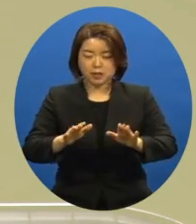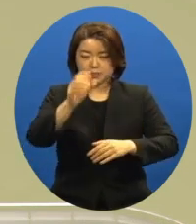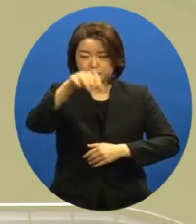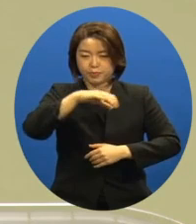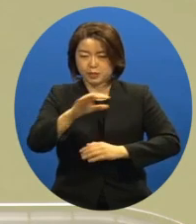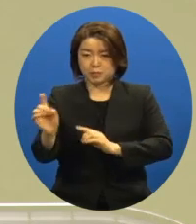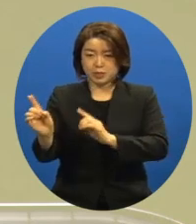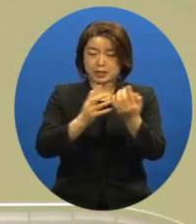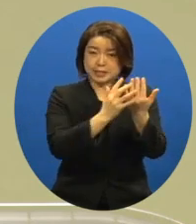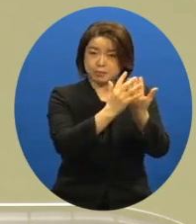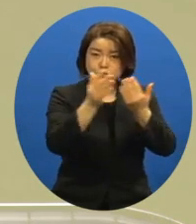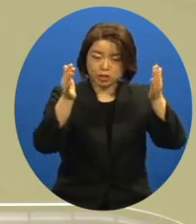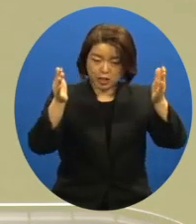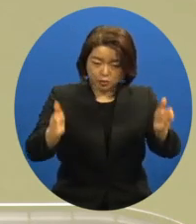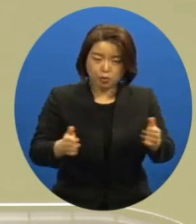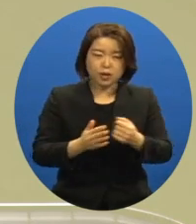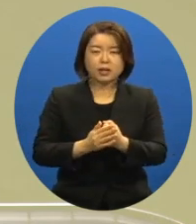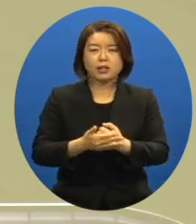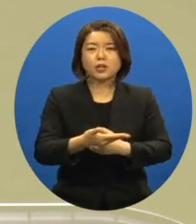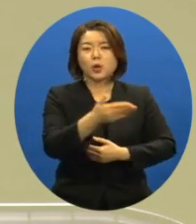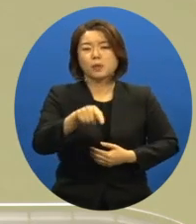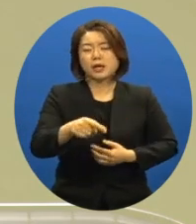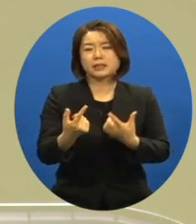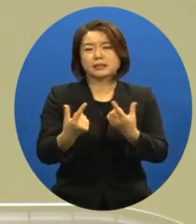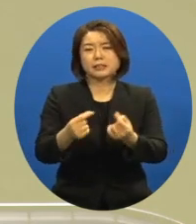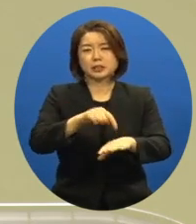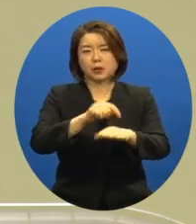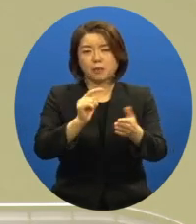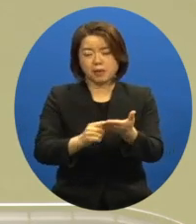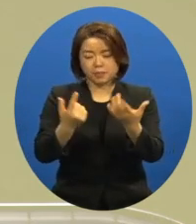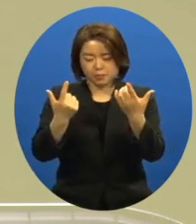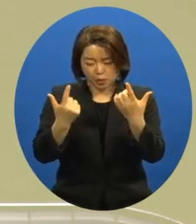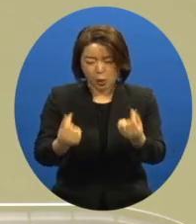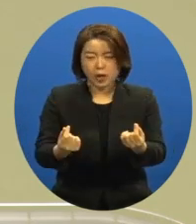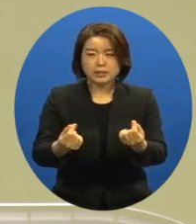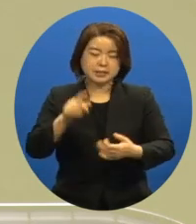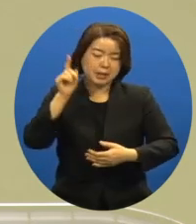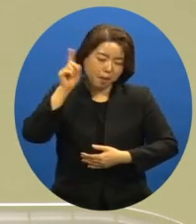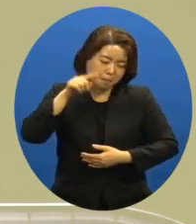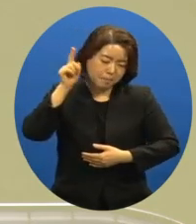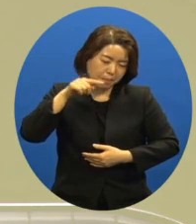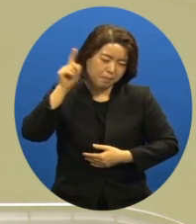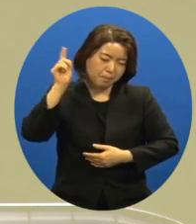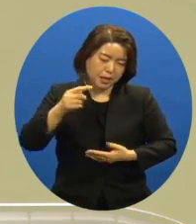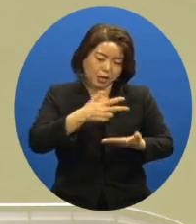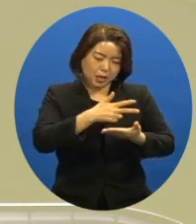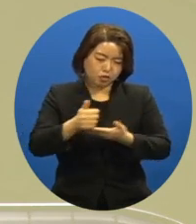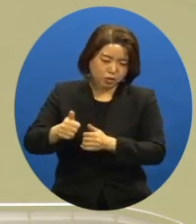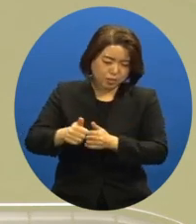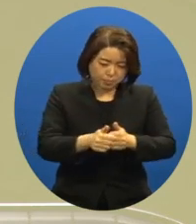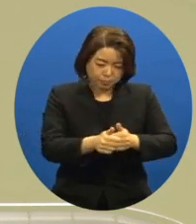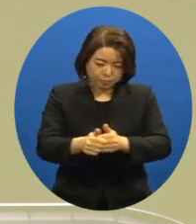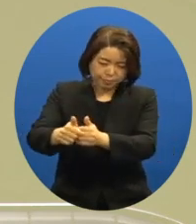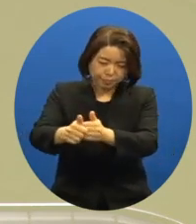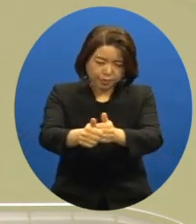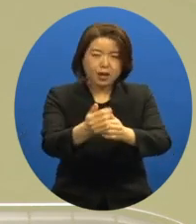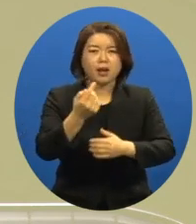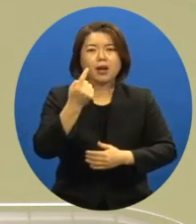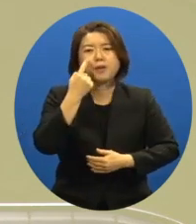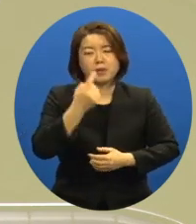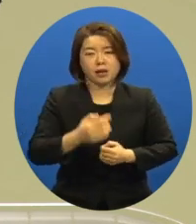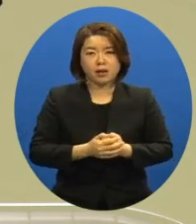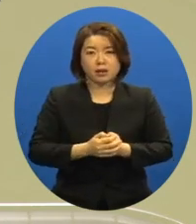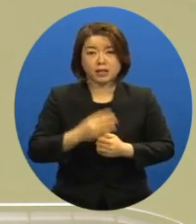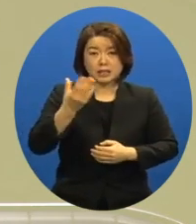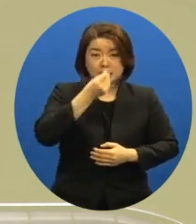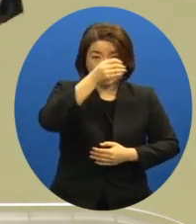동안 여러분도 그런 마음으로 매일매일 주님을 따라가 보시기 바랍니다.